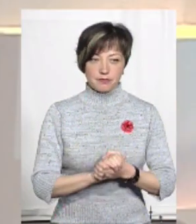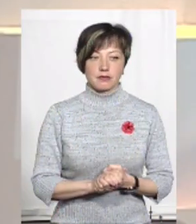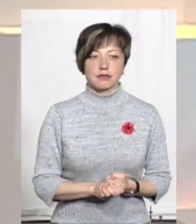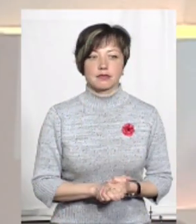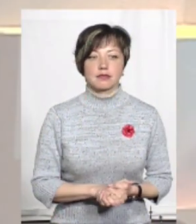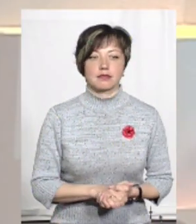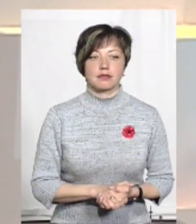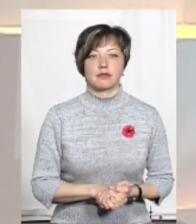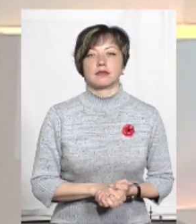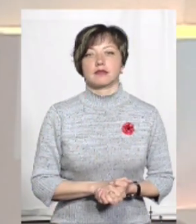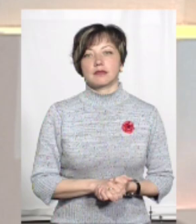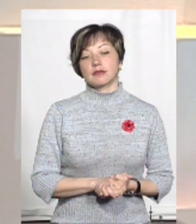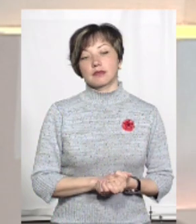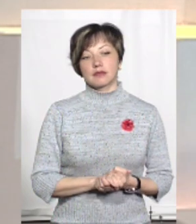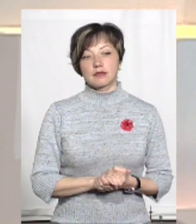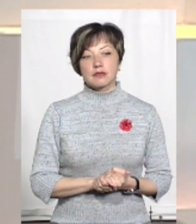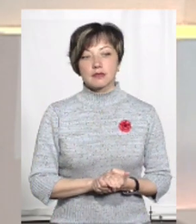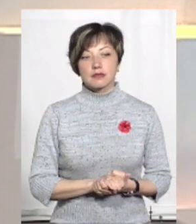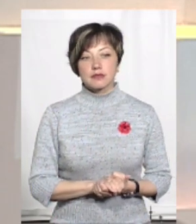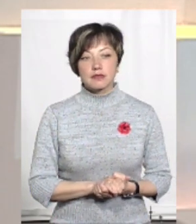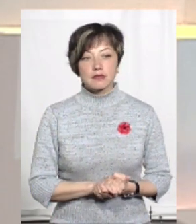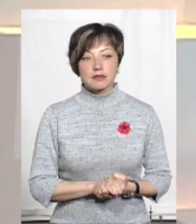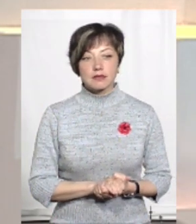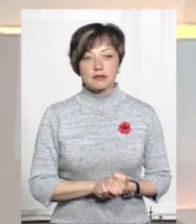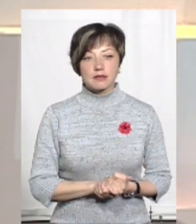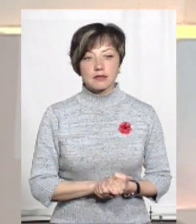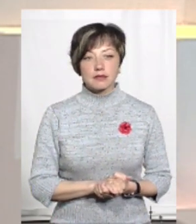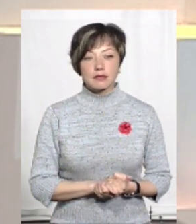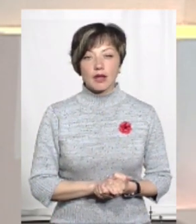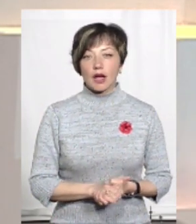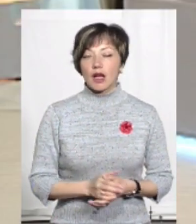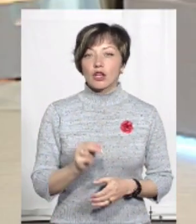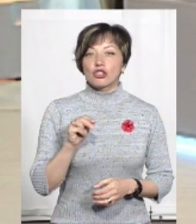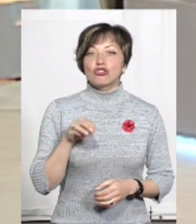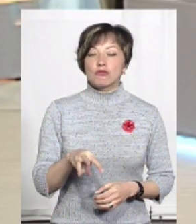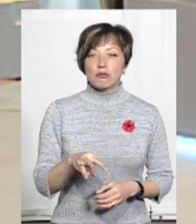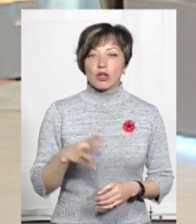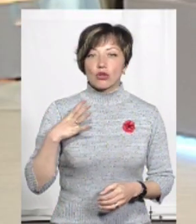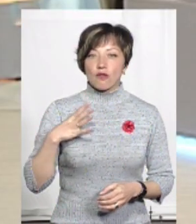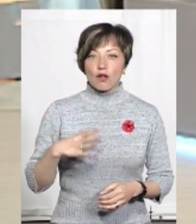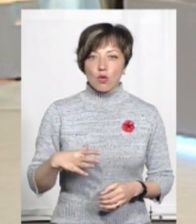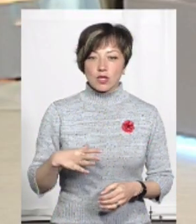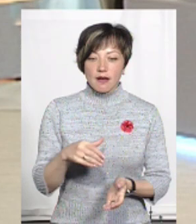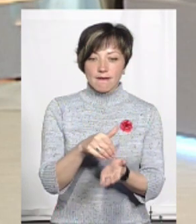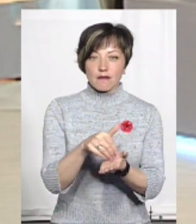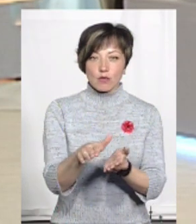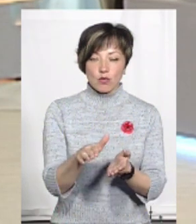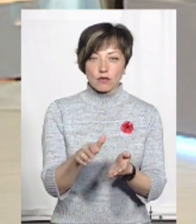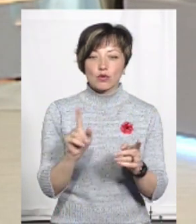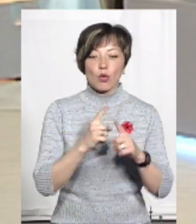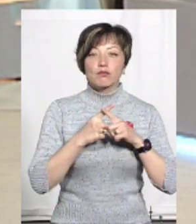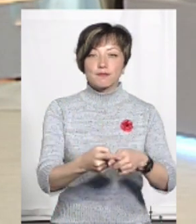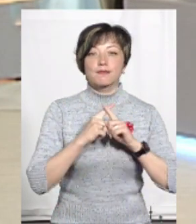А чим довелося їм поступитися? На які